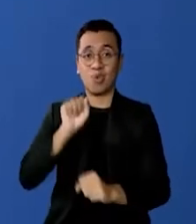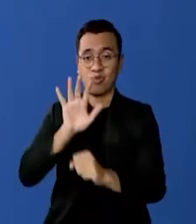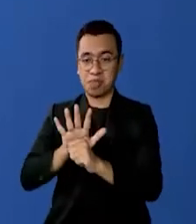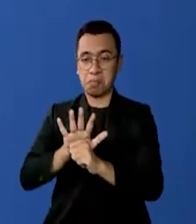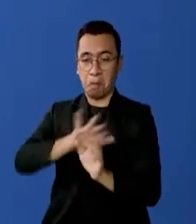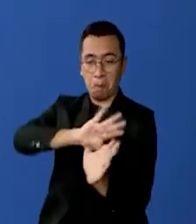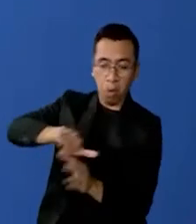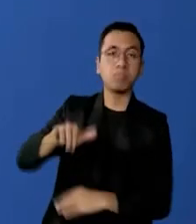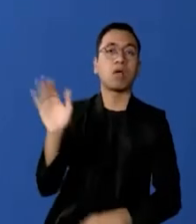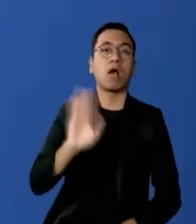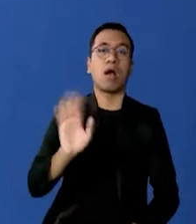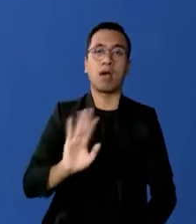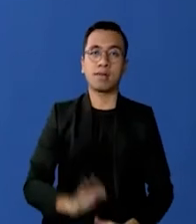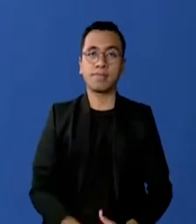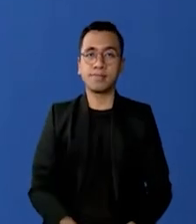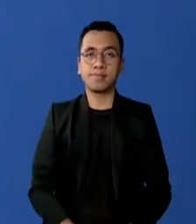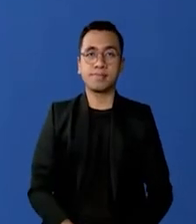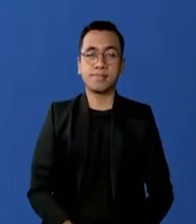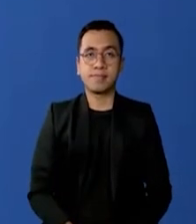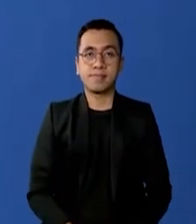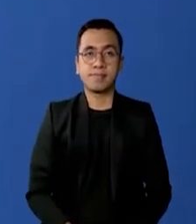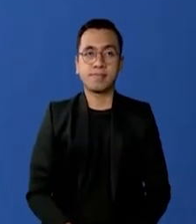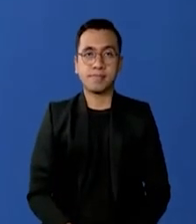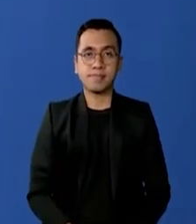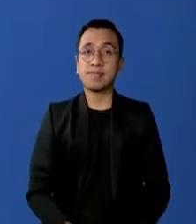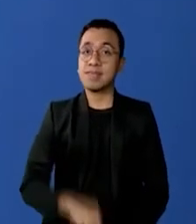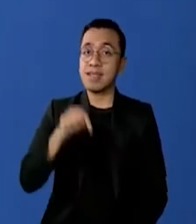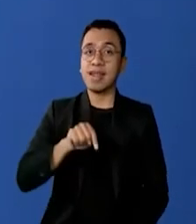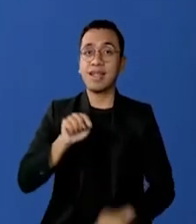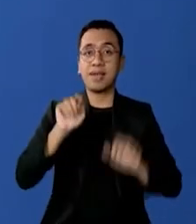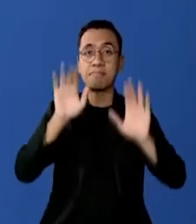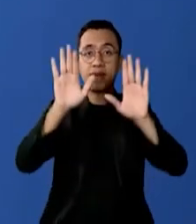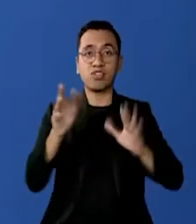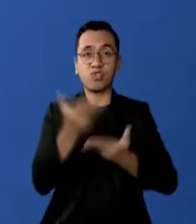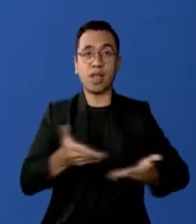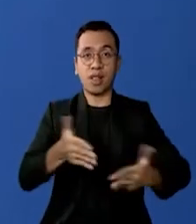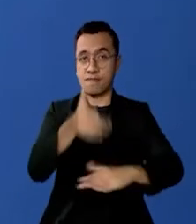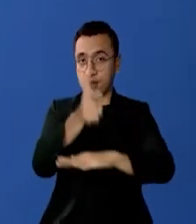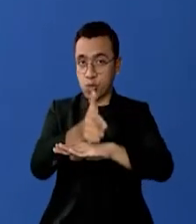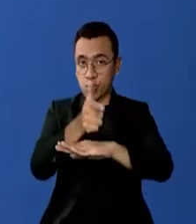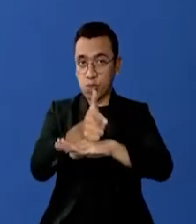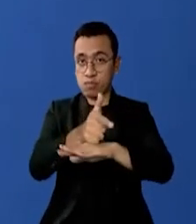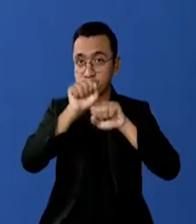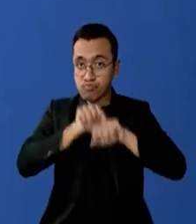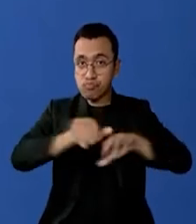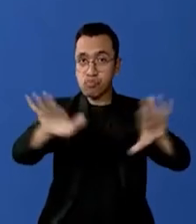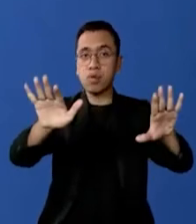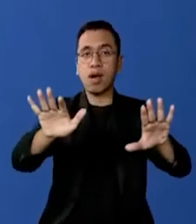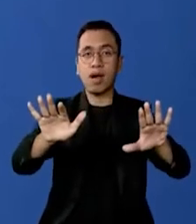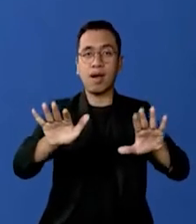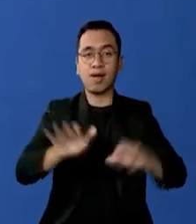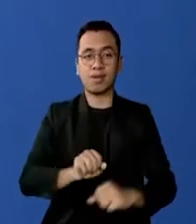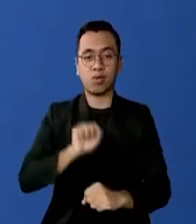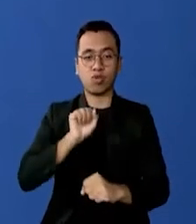termasuk juga saya lihat beberapa kali lagi breeder kan viral seseorang yang badannya itu sangat bugar